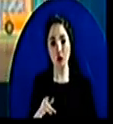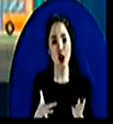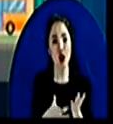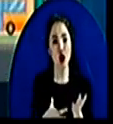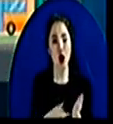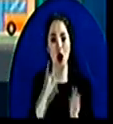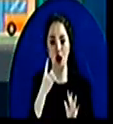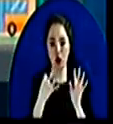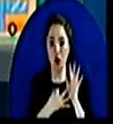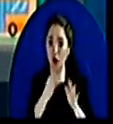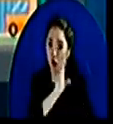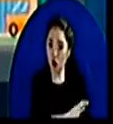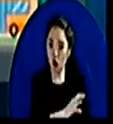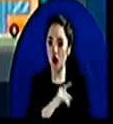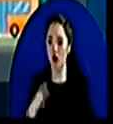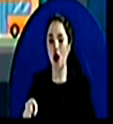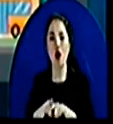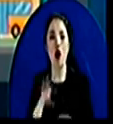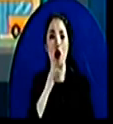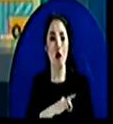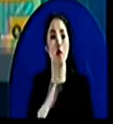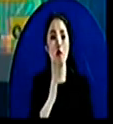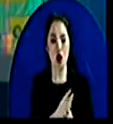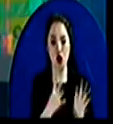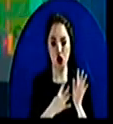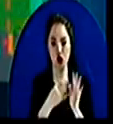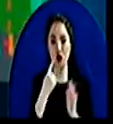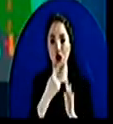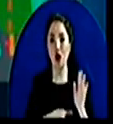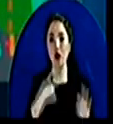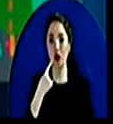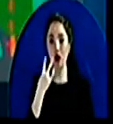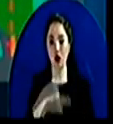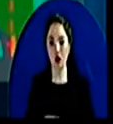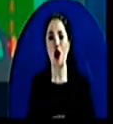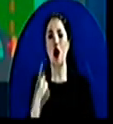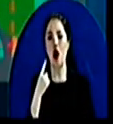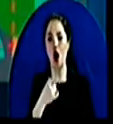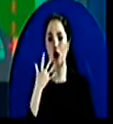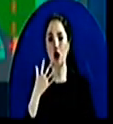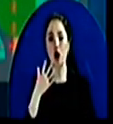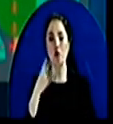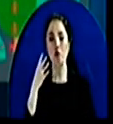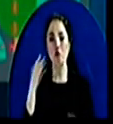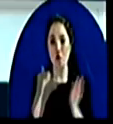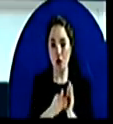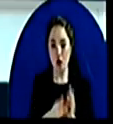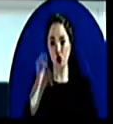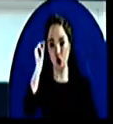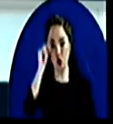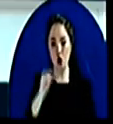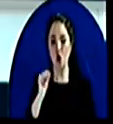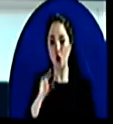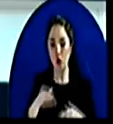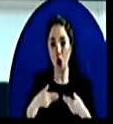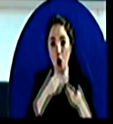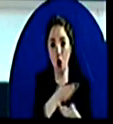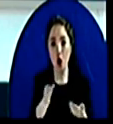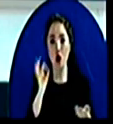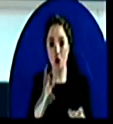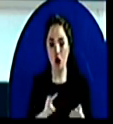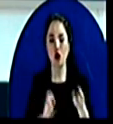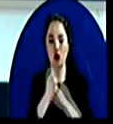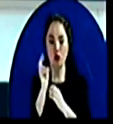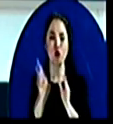18 сургууль системийг нэвтрүүлсэн 9-р сарын 1-нд 15,000 сурагчдад ухаалаг үнэмлэхийг нь тарааж өгснөөр бүрэн